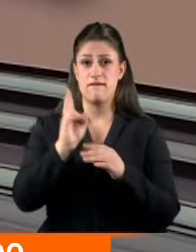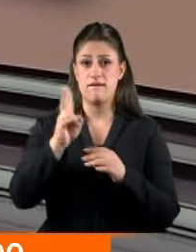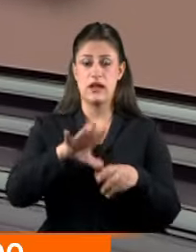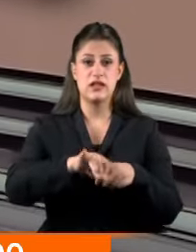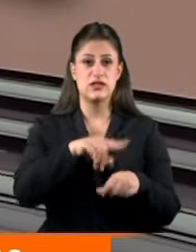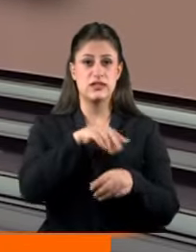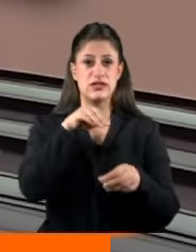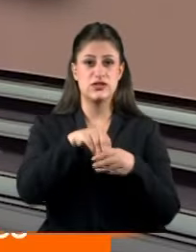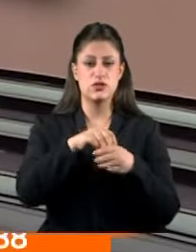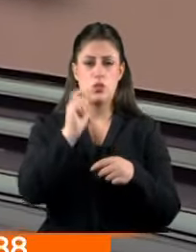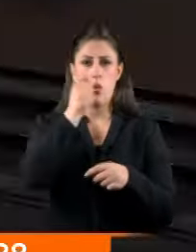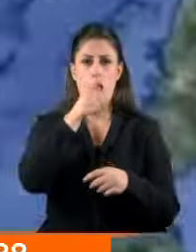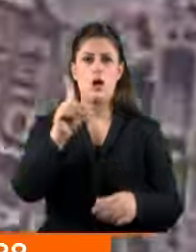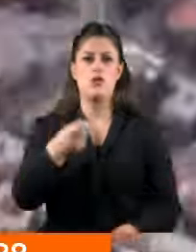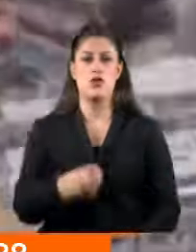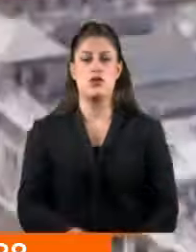adres gibi.